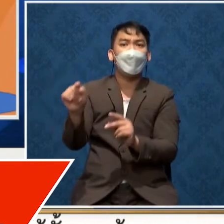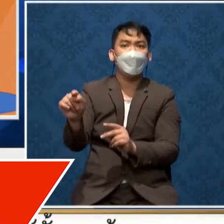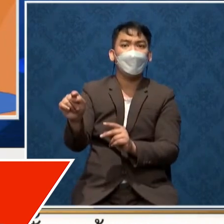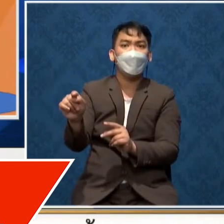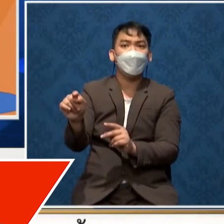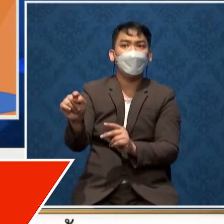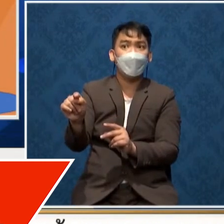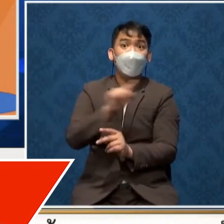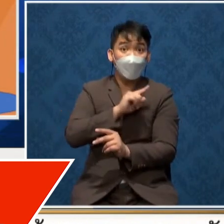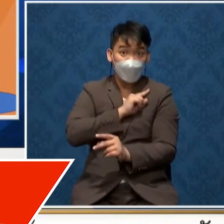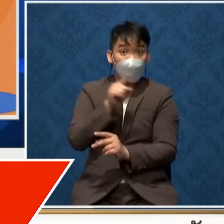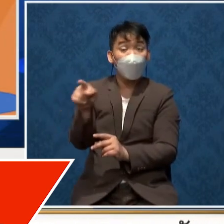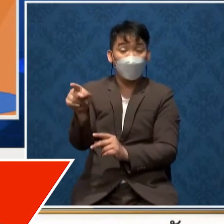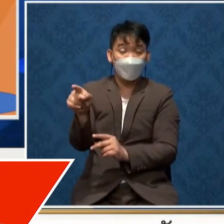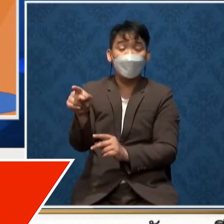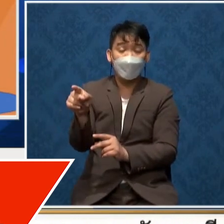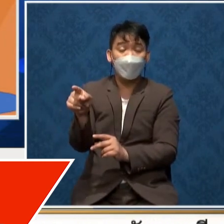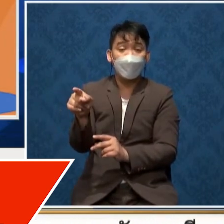รงครับท่านประธาน